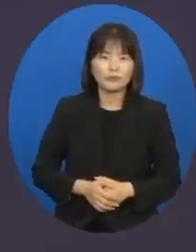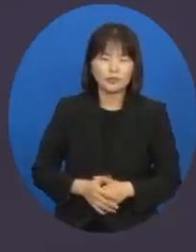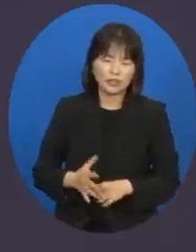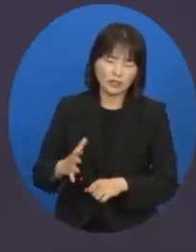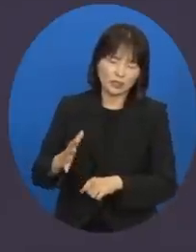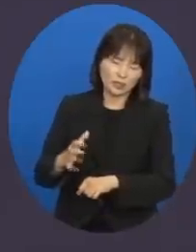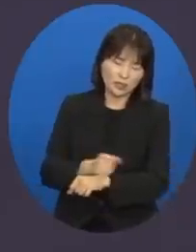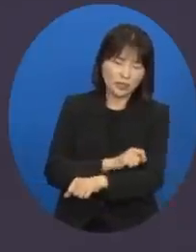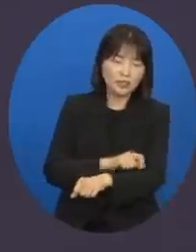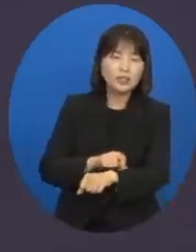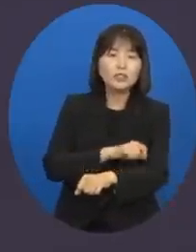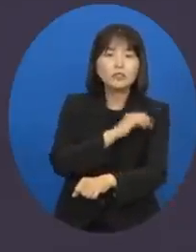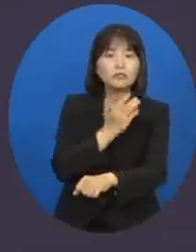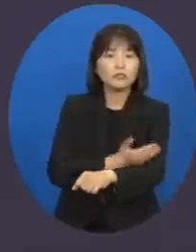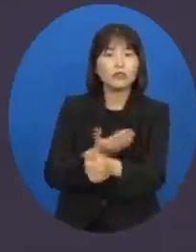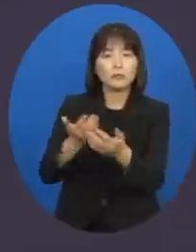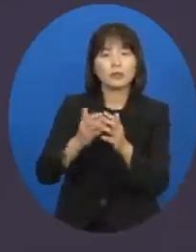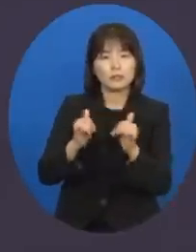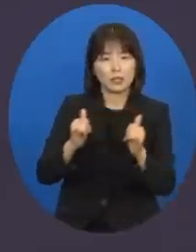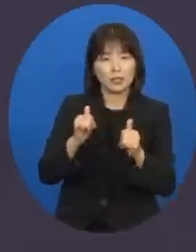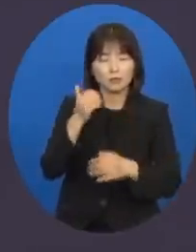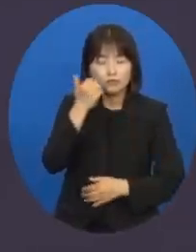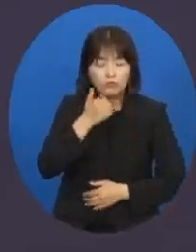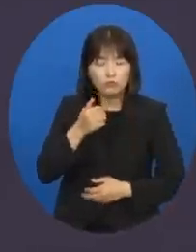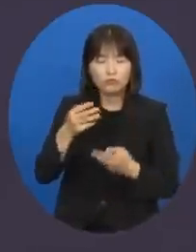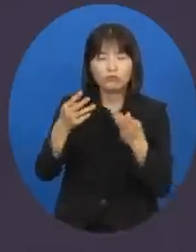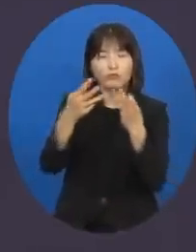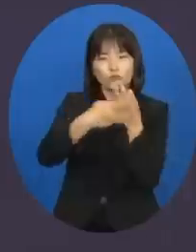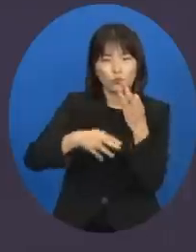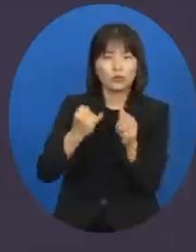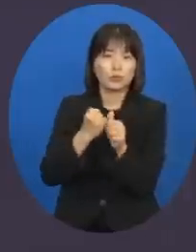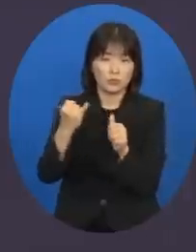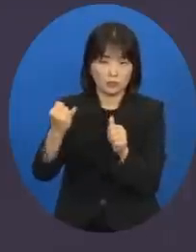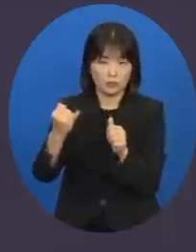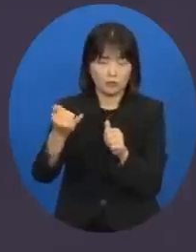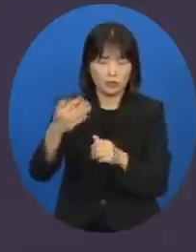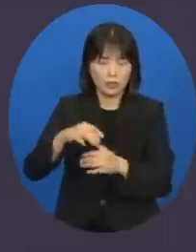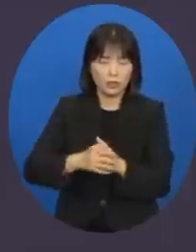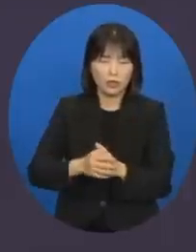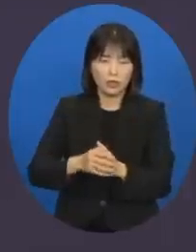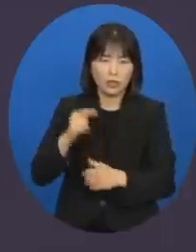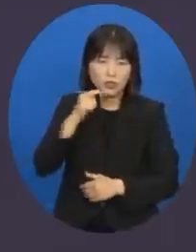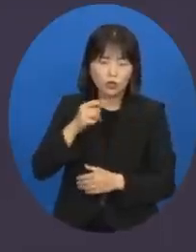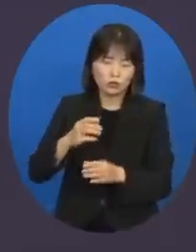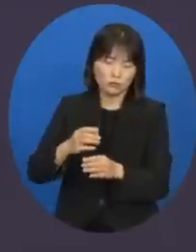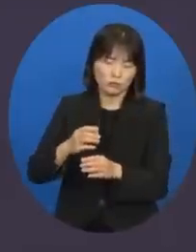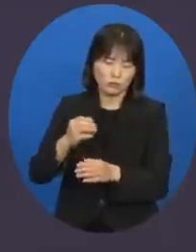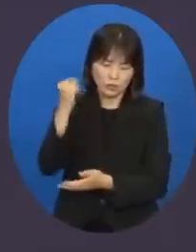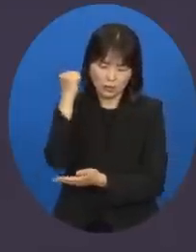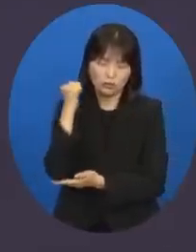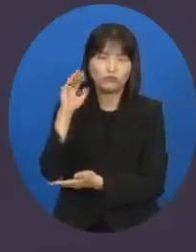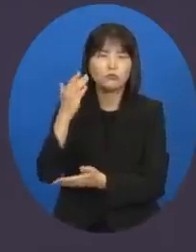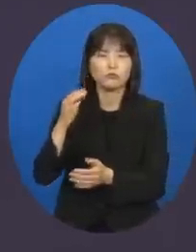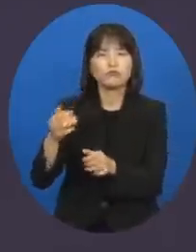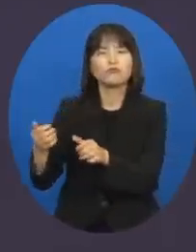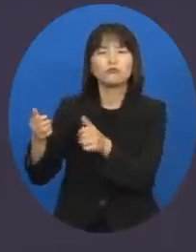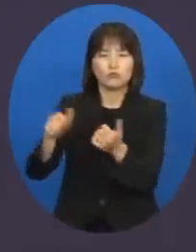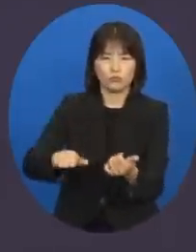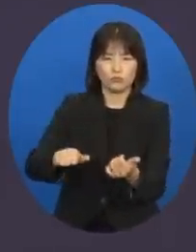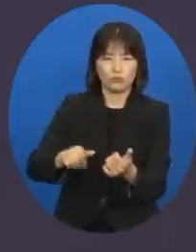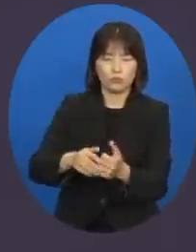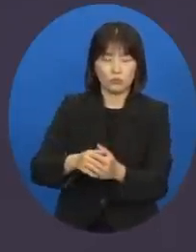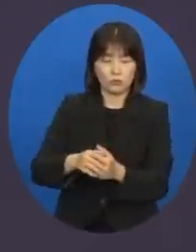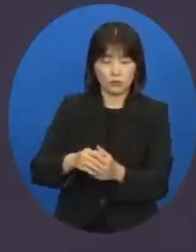특권이에요. 선택을 받은 사람이 이 롯의 처예요. 그런데 소금 기둥이 되어서 죽습니다. 그녀에게 은혜가